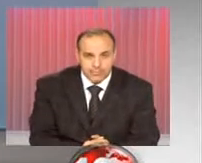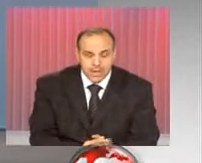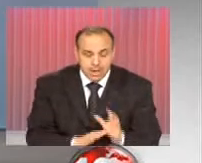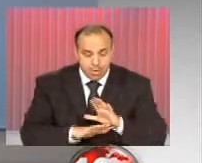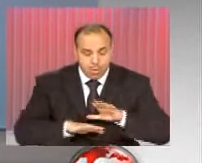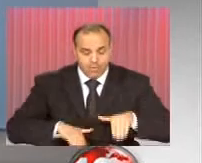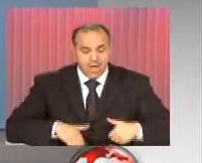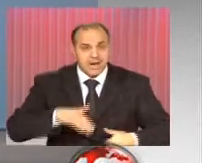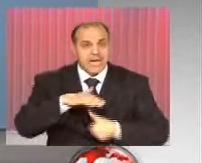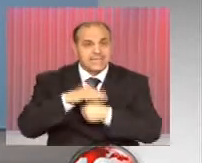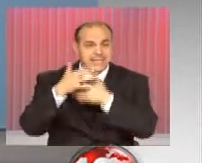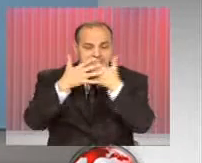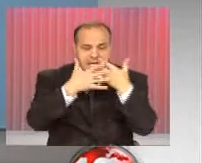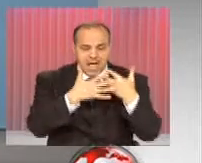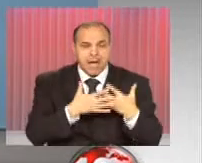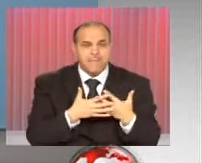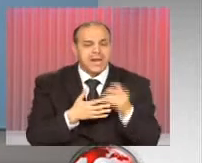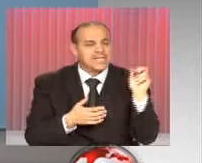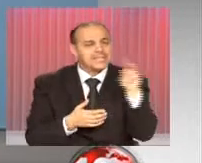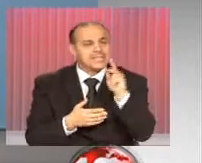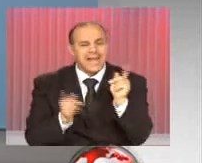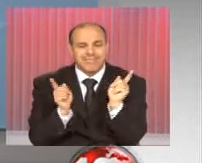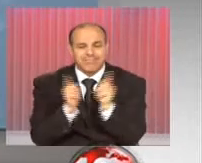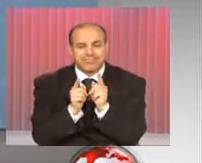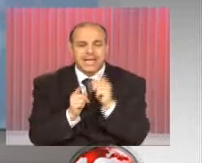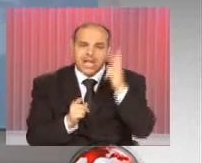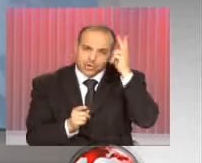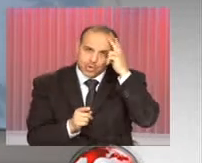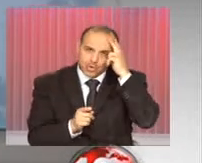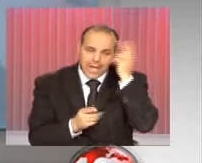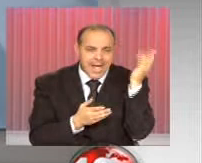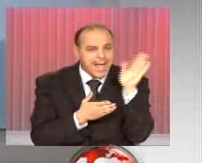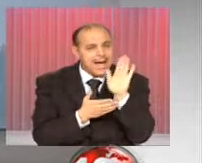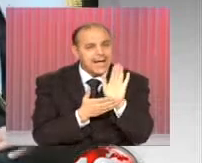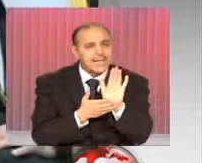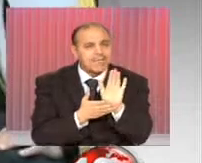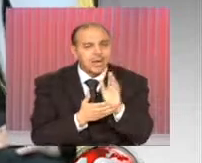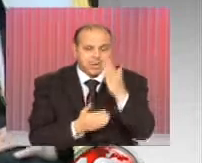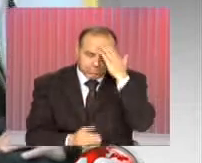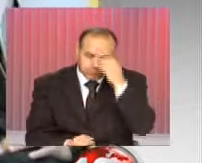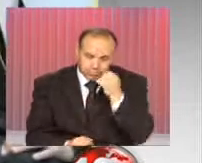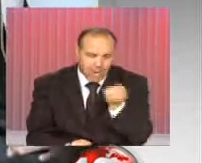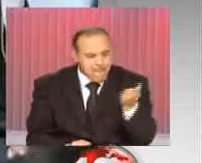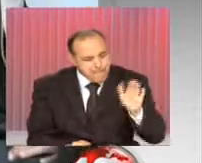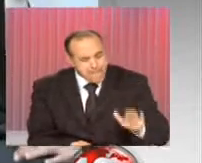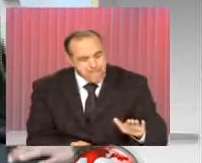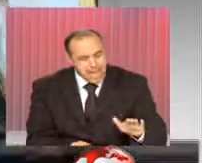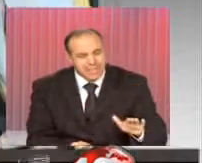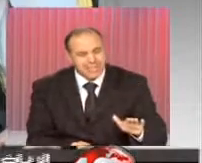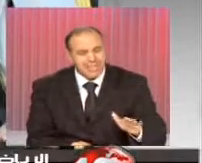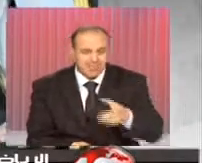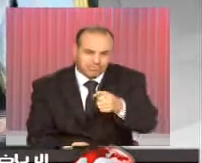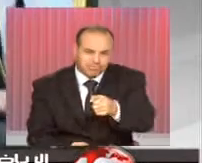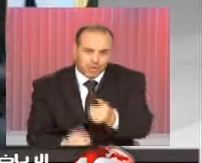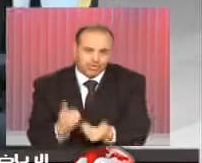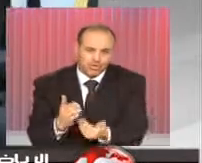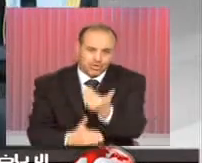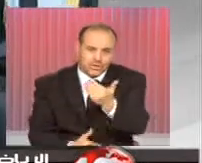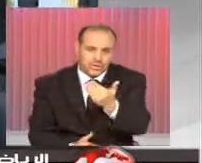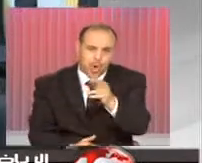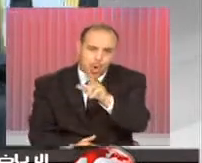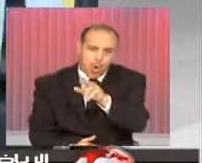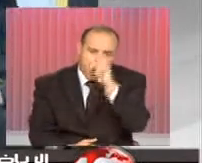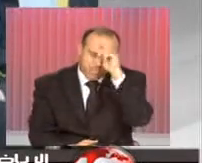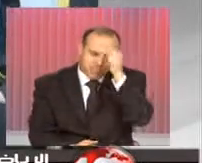اختتم إذن الرئيس الأمريكي باراك أوباما زيارة قصيرة إلى السعودية، قدم خلالها العزاء إلى العاهل السعودي الجديد الملك سلمان في وفاة